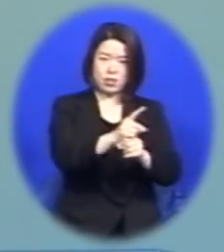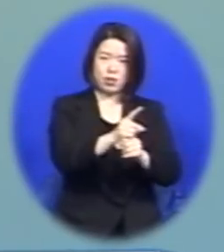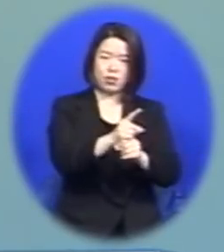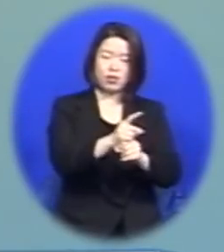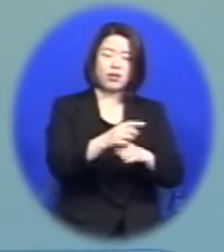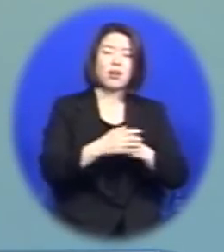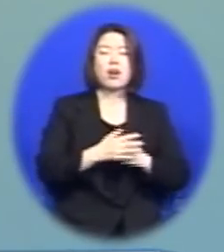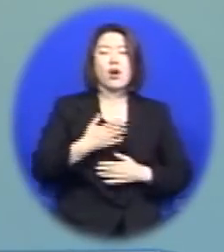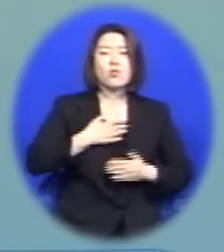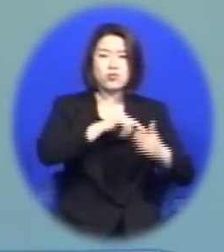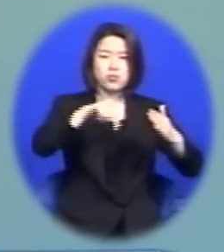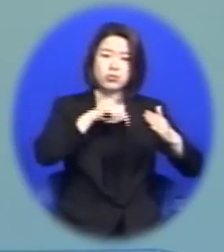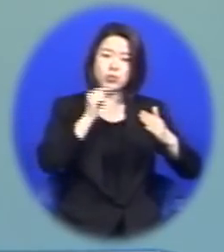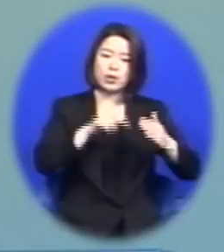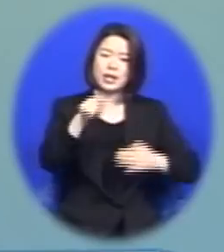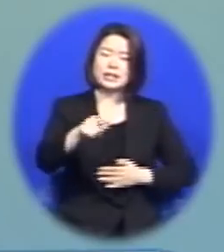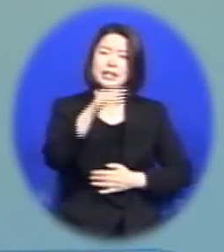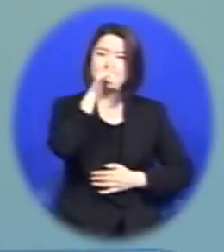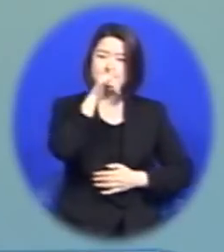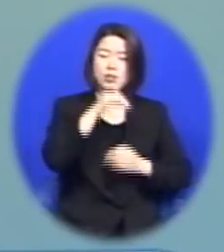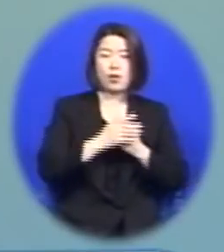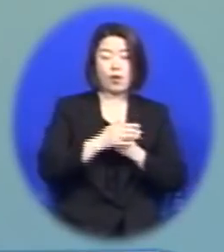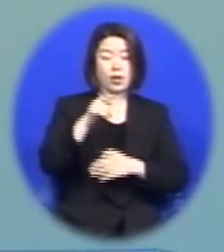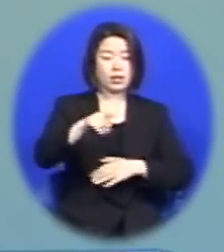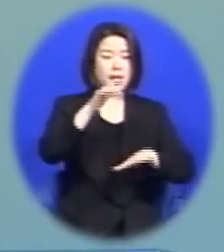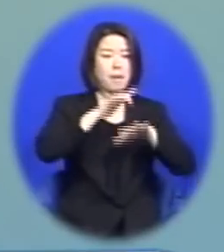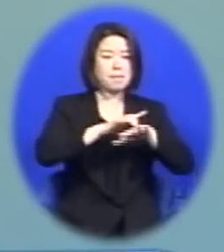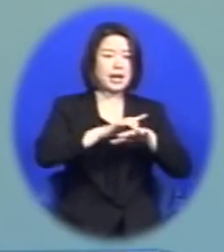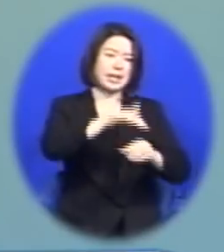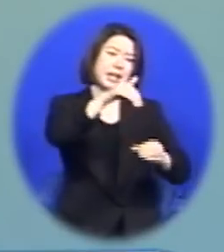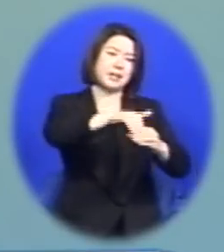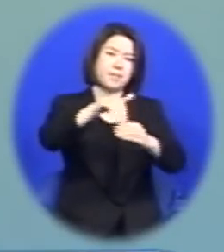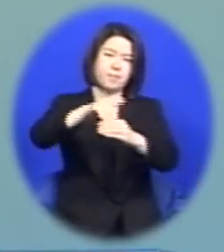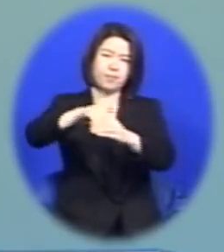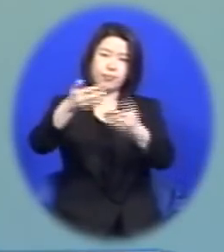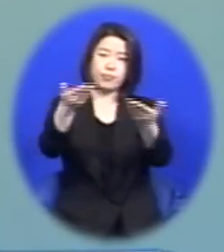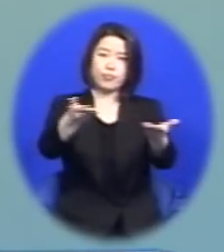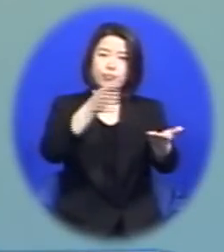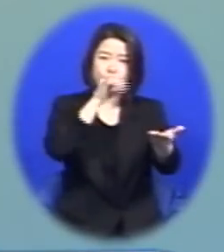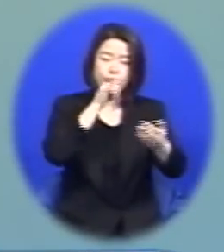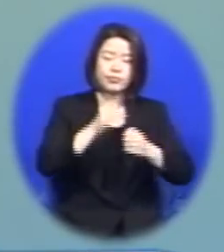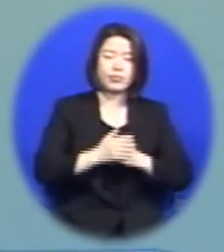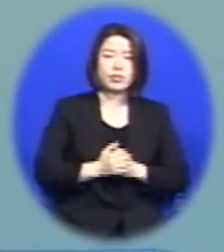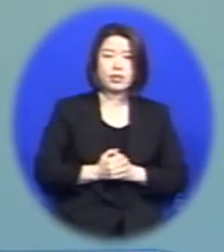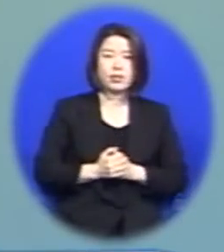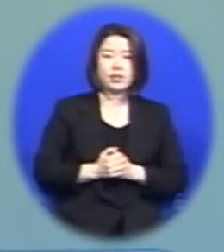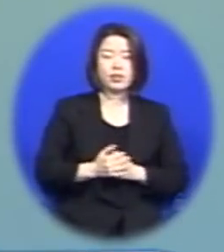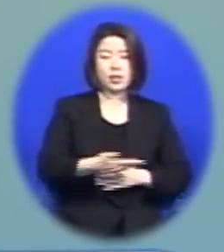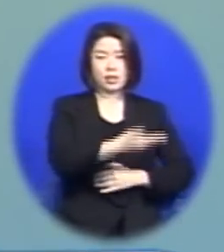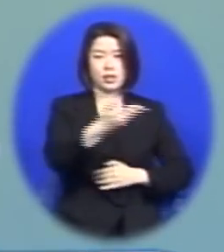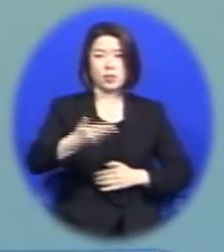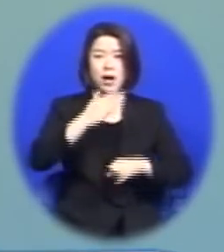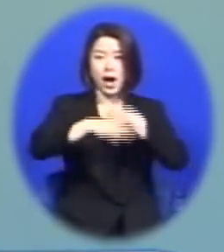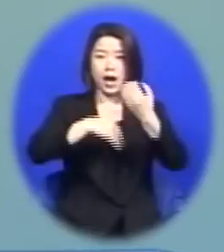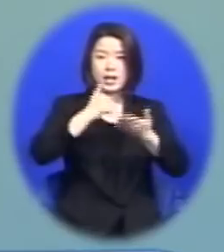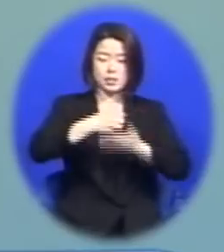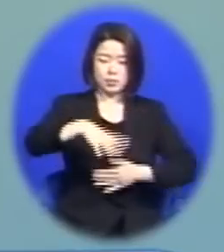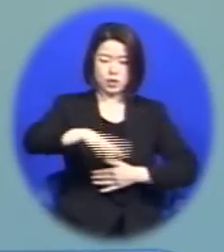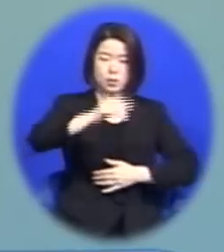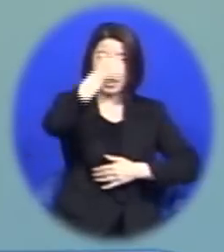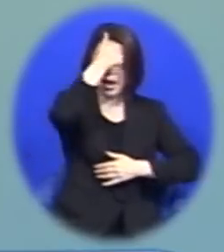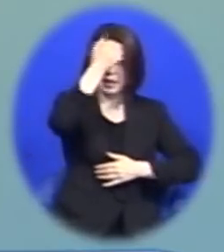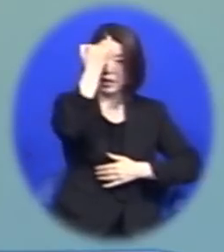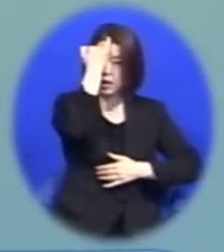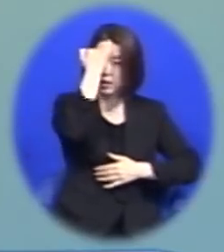우리 속에 그것이 있어요 그게 마귀가 심어 준 것입니다 여러분 하나님이 처음에 아담과 하와를